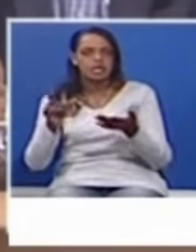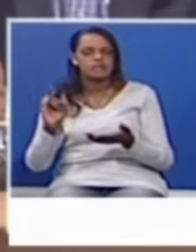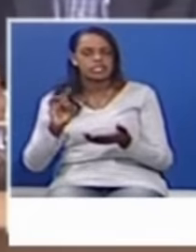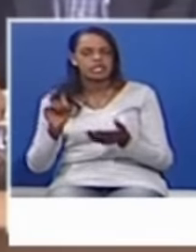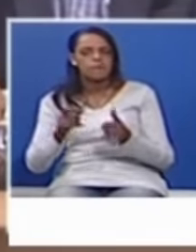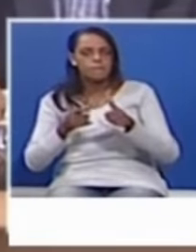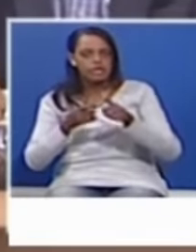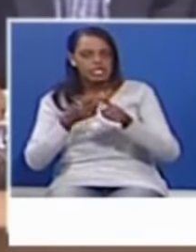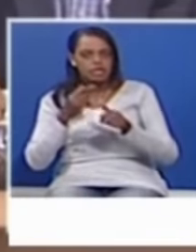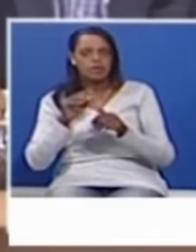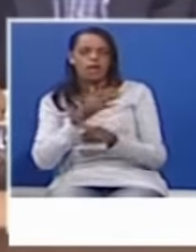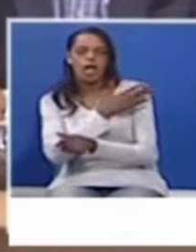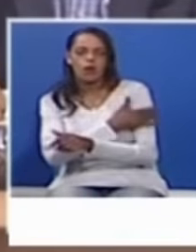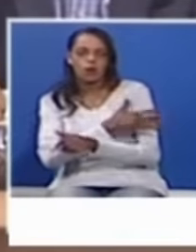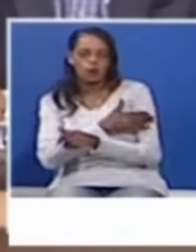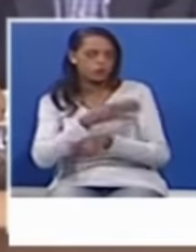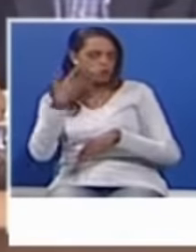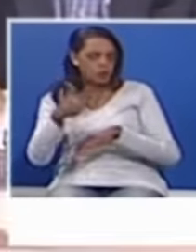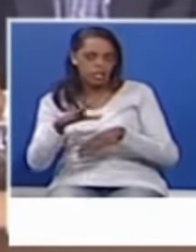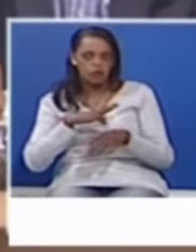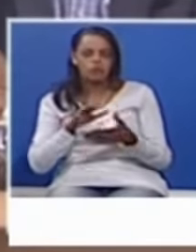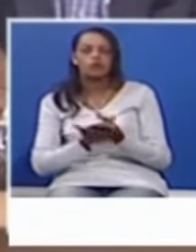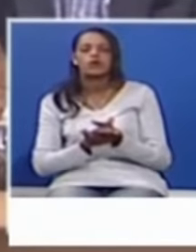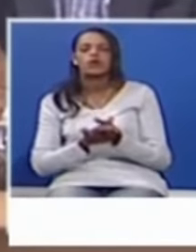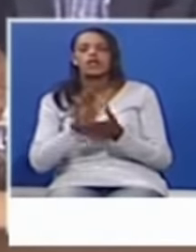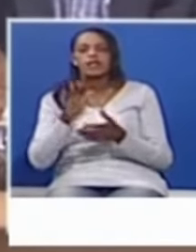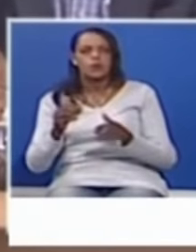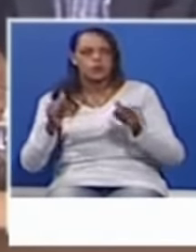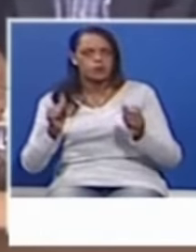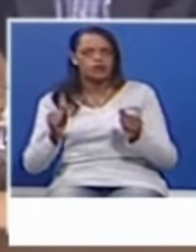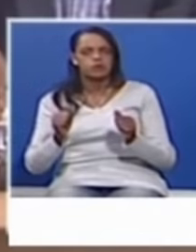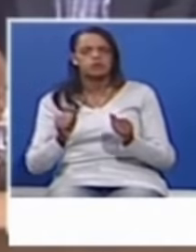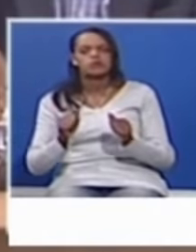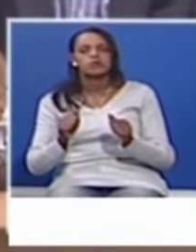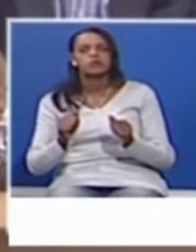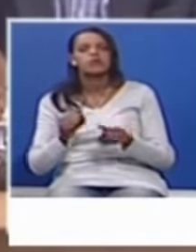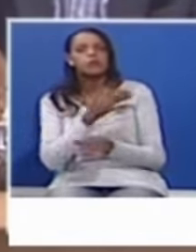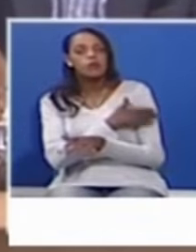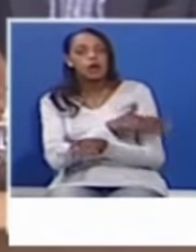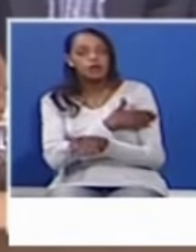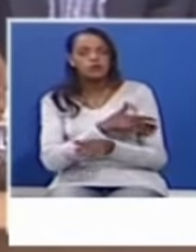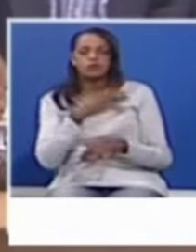بقدامنت قبعاتو هم مالا خلالو نا قبعاتو هم زم مالا